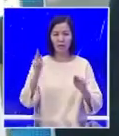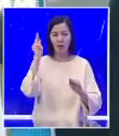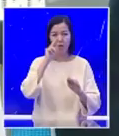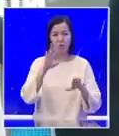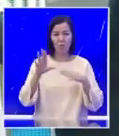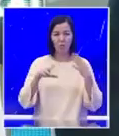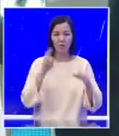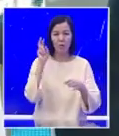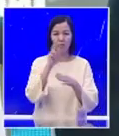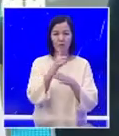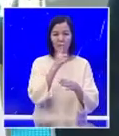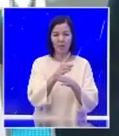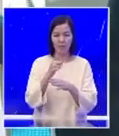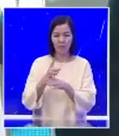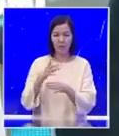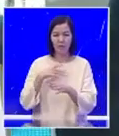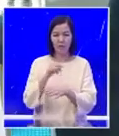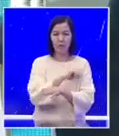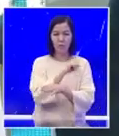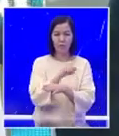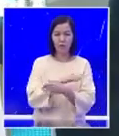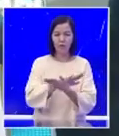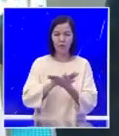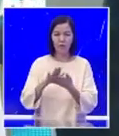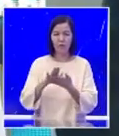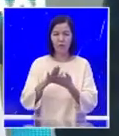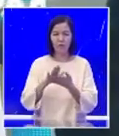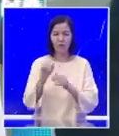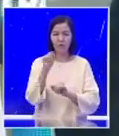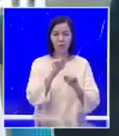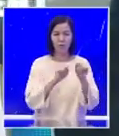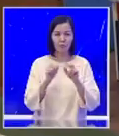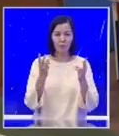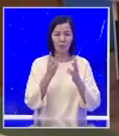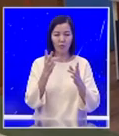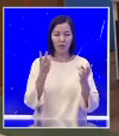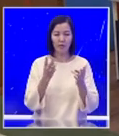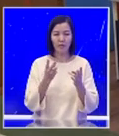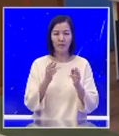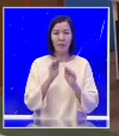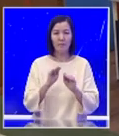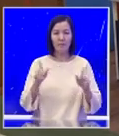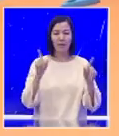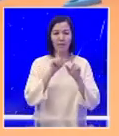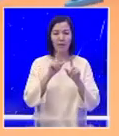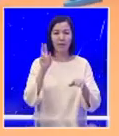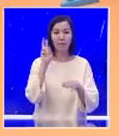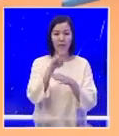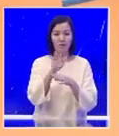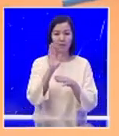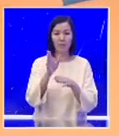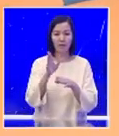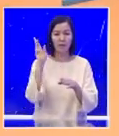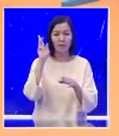орындарына баруға тыйым салу және оларды күшейтілген санитарлық дезинфекциялық режимді енгізу. Балабақшаларға бөбектер бара берет, ал